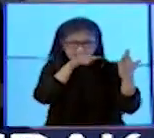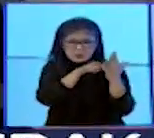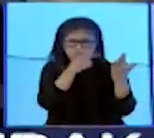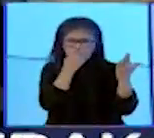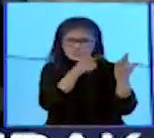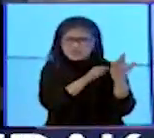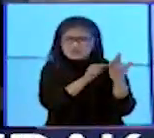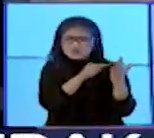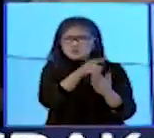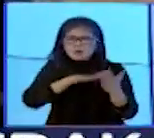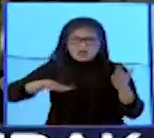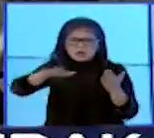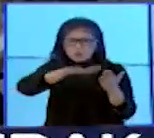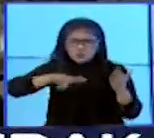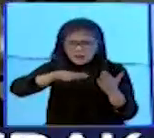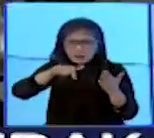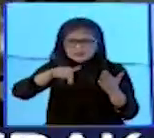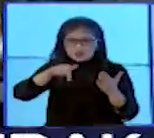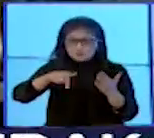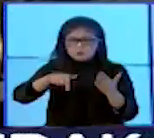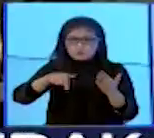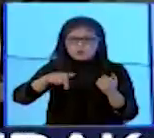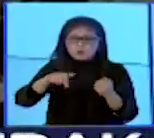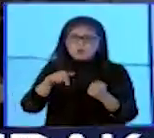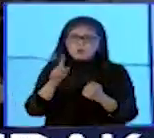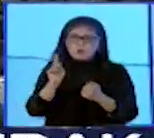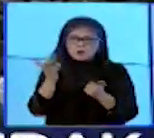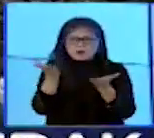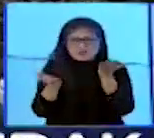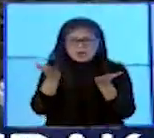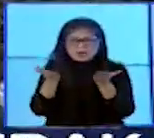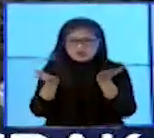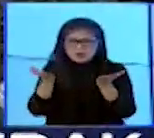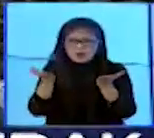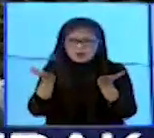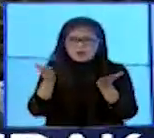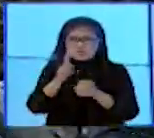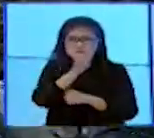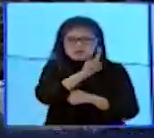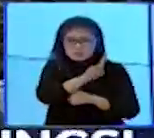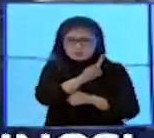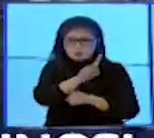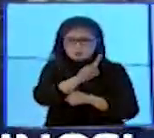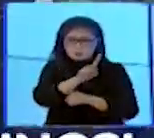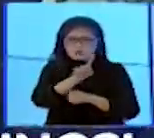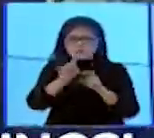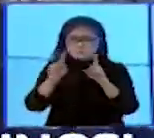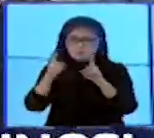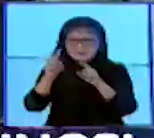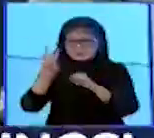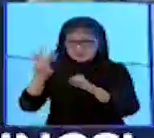Lurah Duri Selatan yakni m Jufri dikatakan bahwa setidaknya ada lebih dari 113 rumah yang hangus